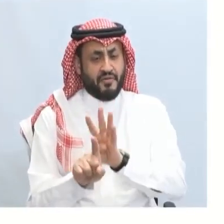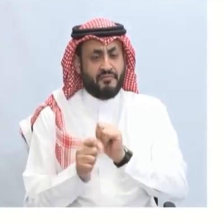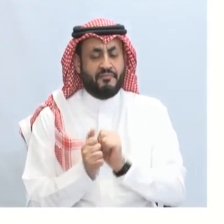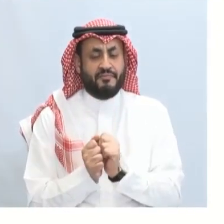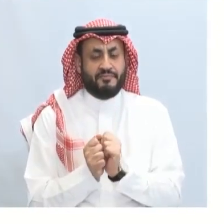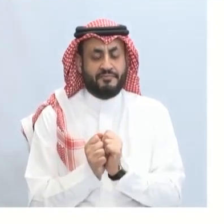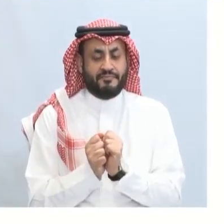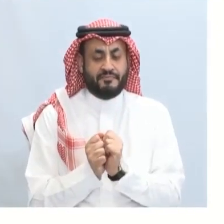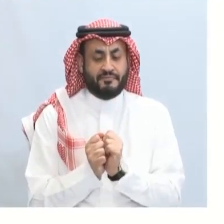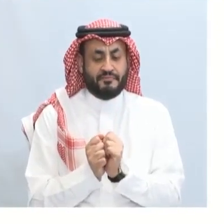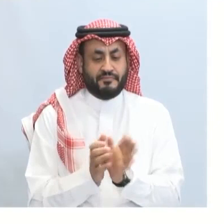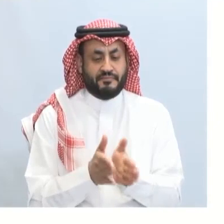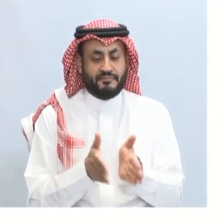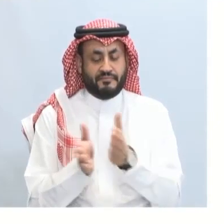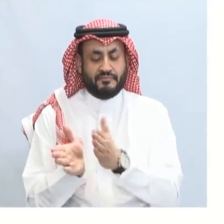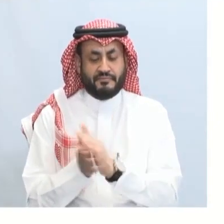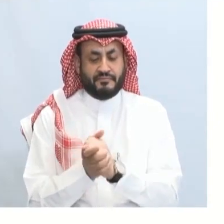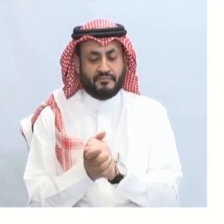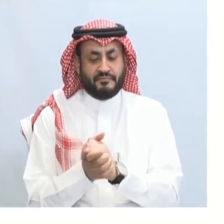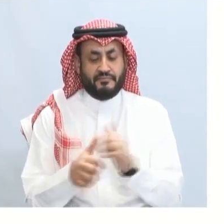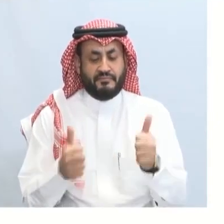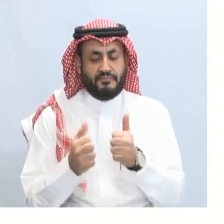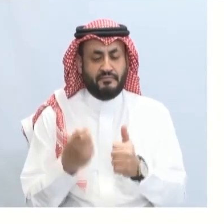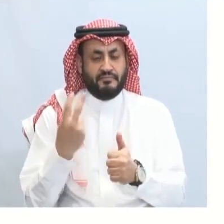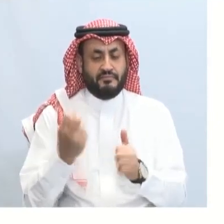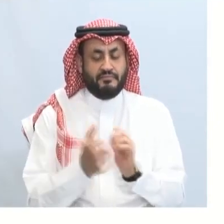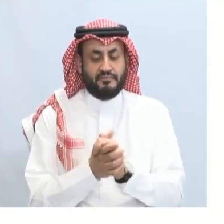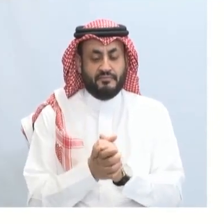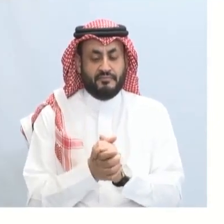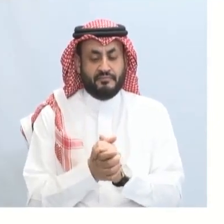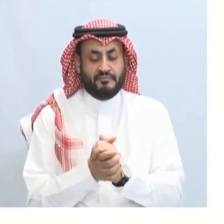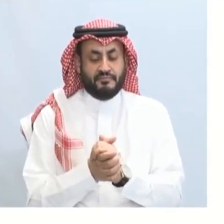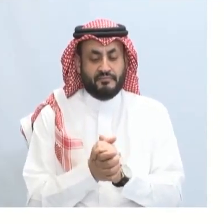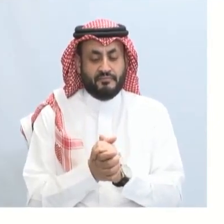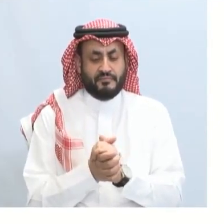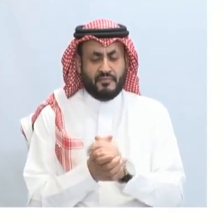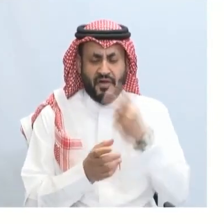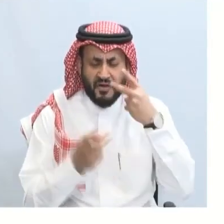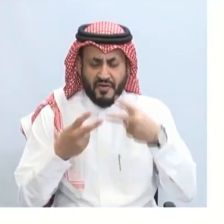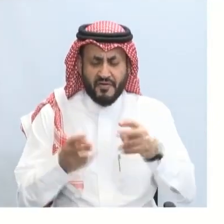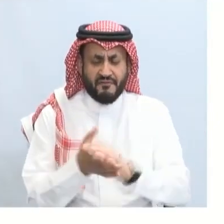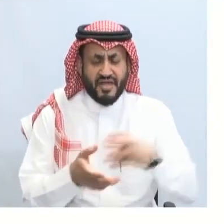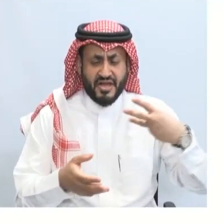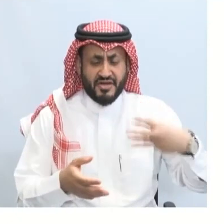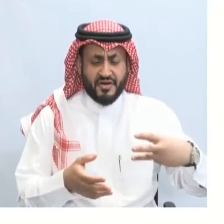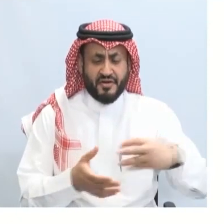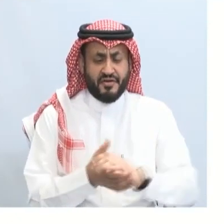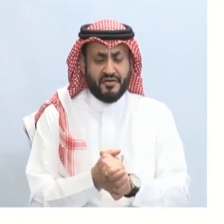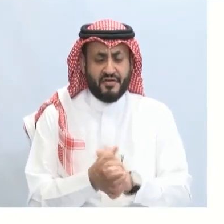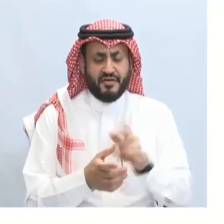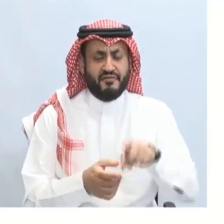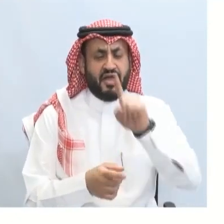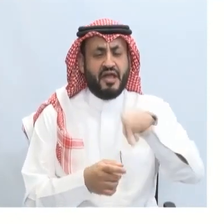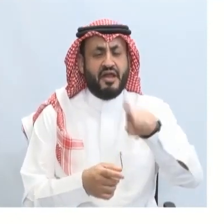القدوه ننتقل الان الى نشاط رقم 2 وجدت احدى الشركات انها